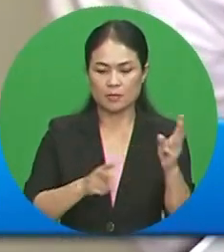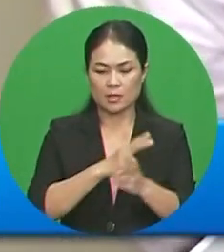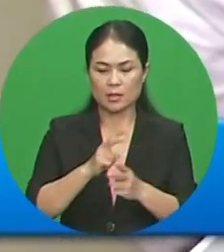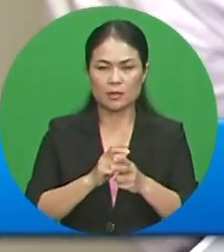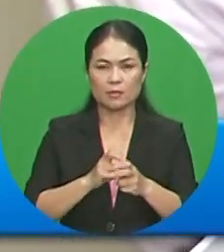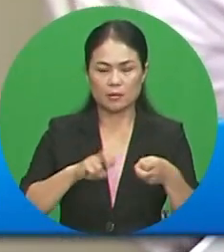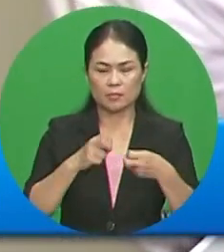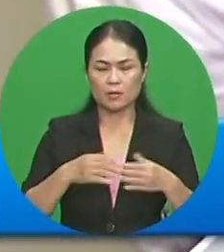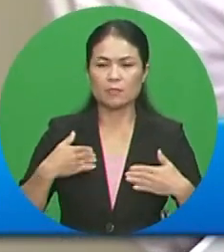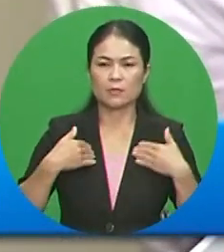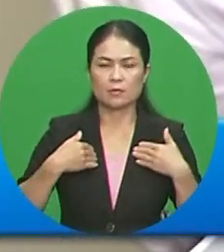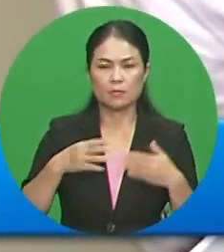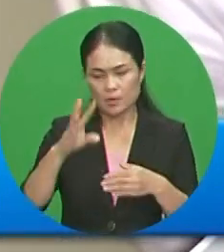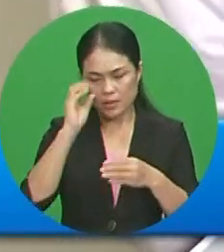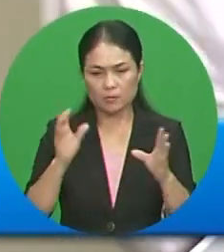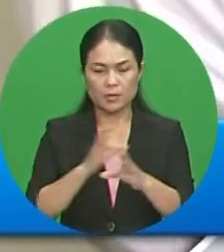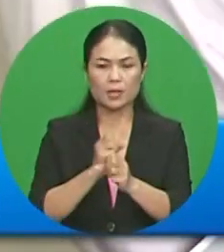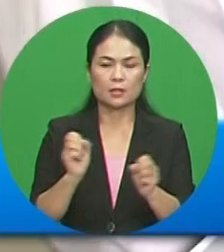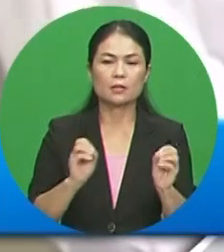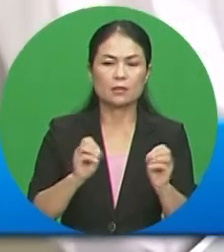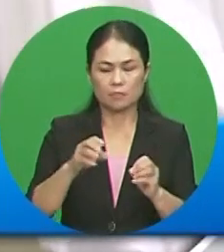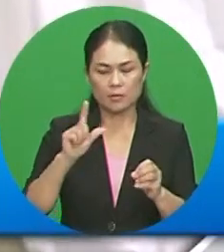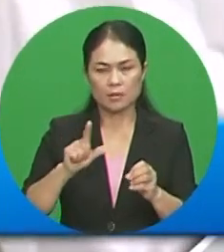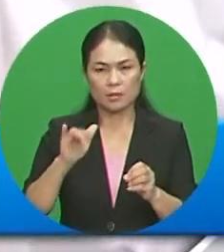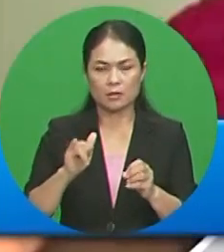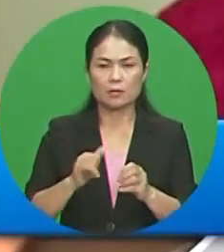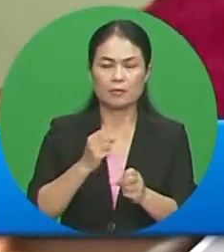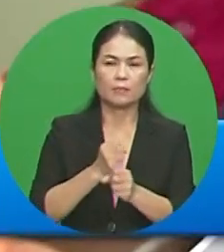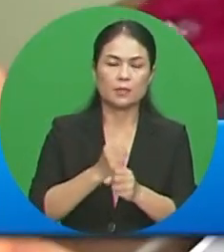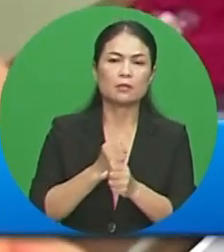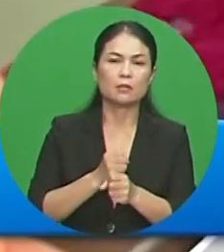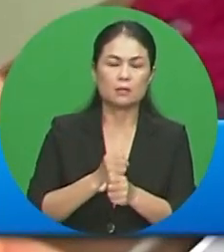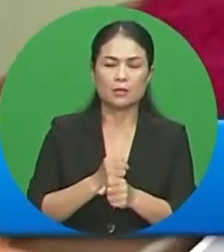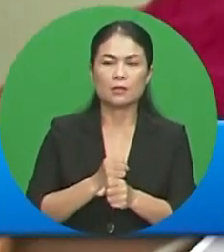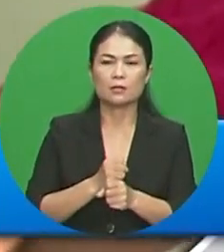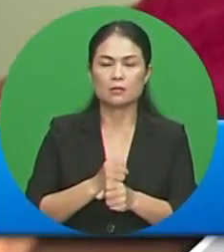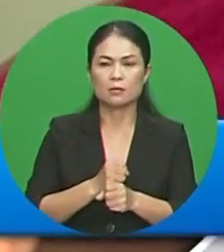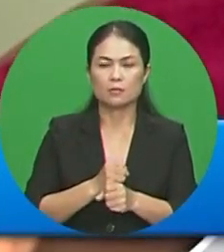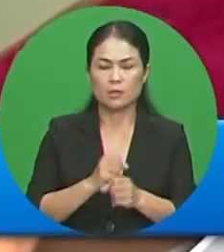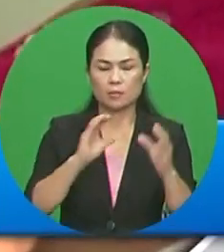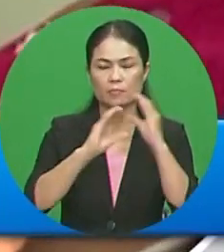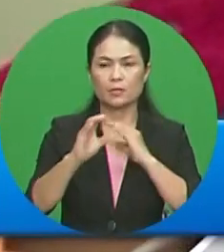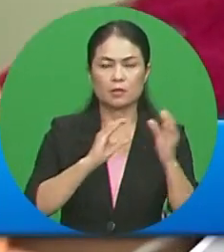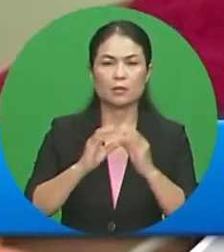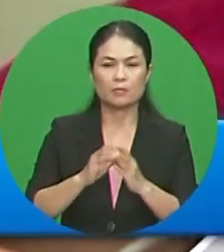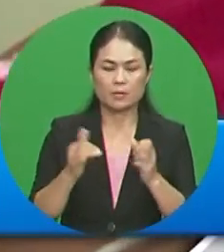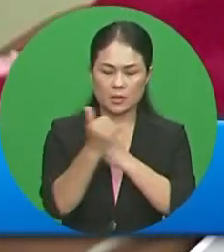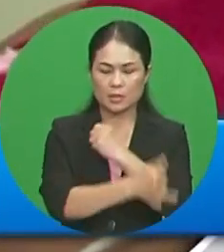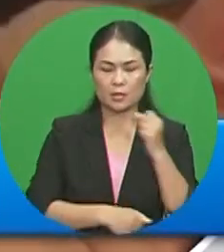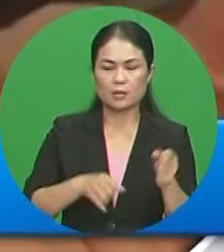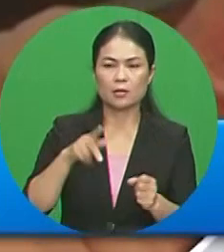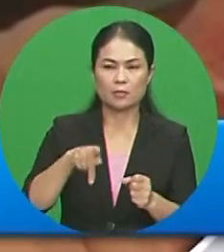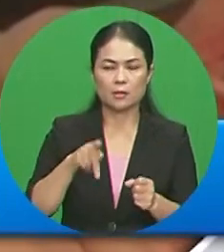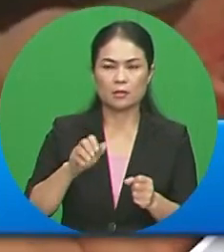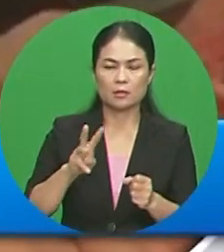ញ្ហាផ្លូវដង្ហើមរបស់លោកបានទេលោកលីបានធ្លាប់ធ្វើការនៅលើបណ្ដាញទូរគមនាគមន៍របស់ប្រទេសហ្គីណេ